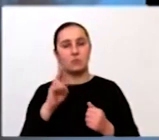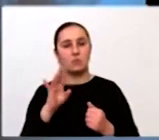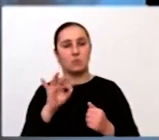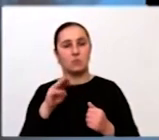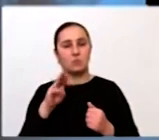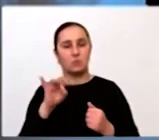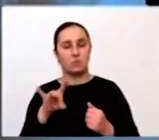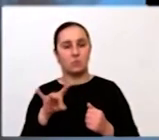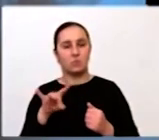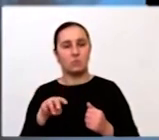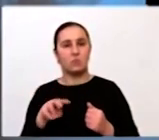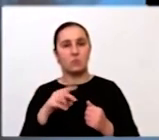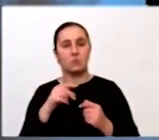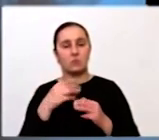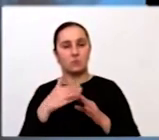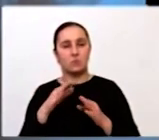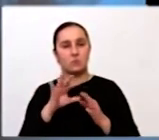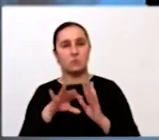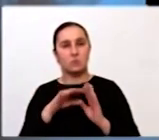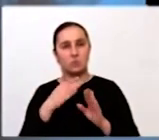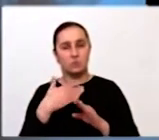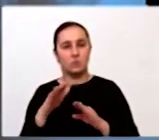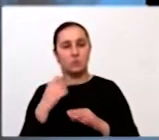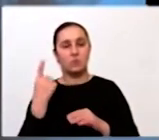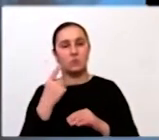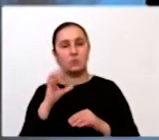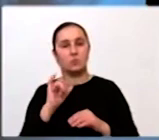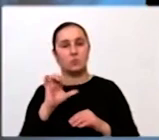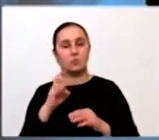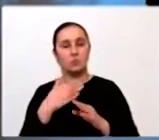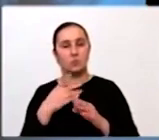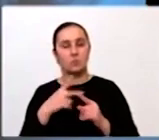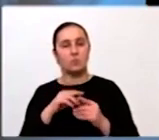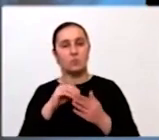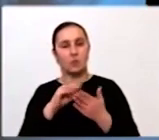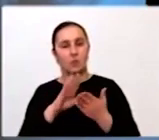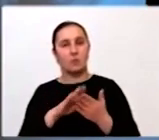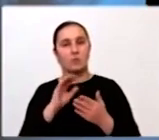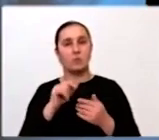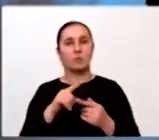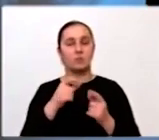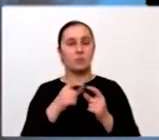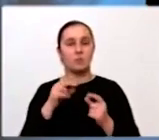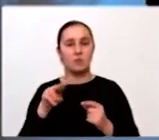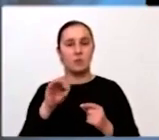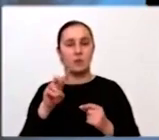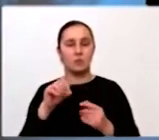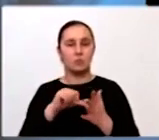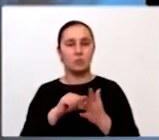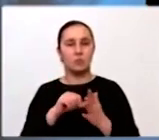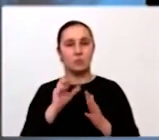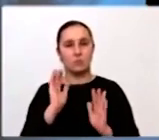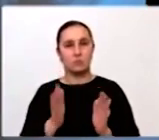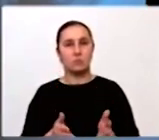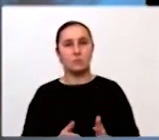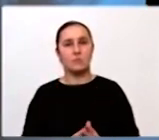kontr qismini olib tashlaymiz. Uni birinchi uskunamiz orqali belgilab va delete tugmasini bosishimiz kerak bo'lar